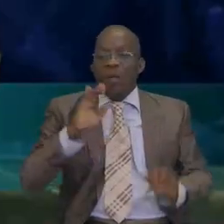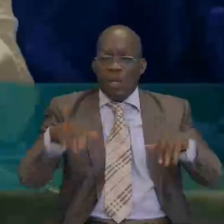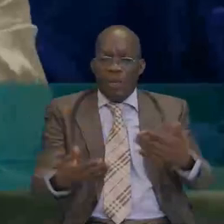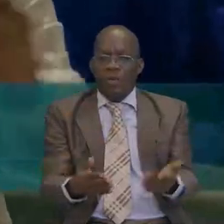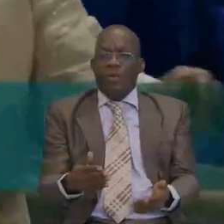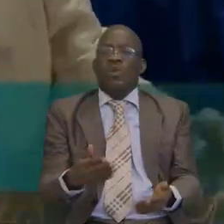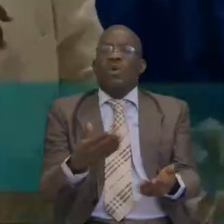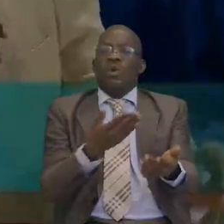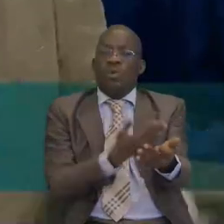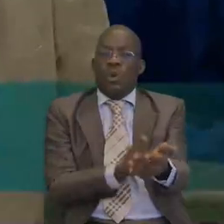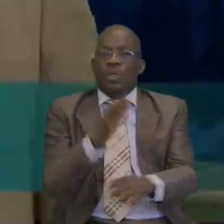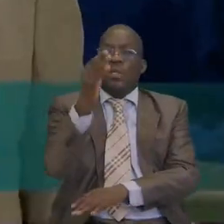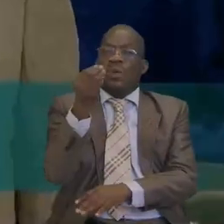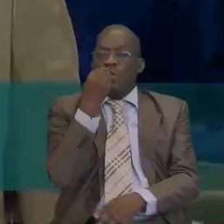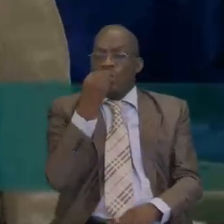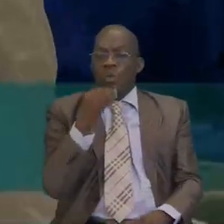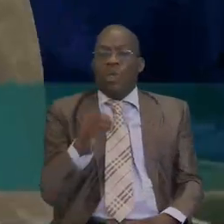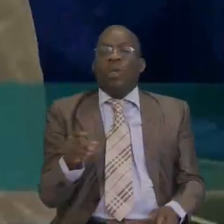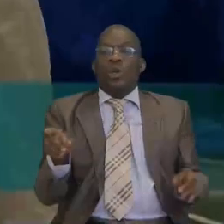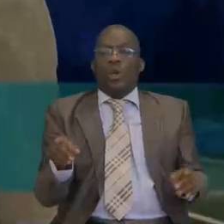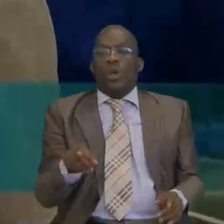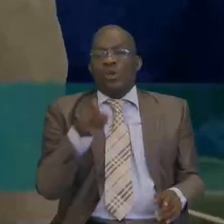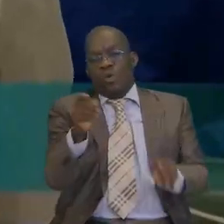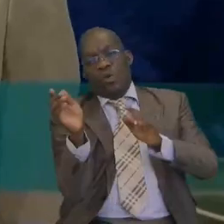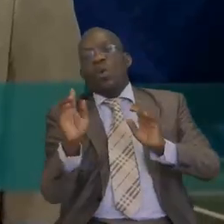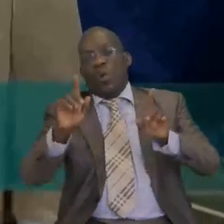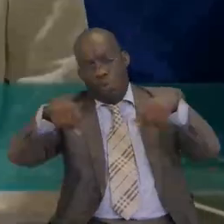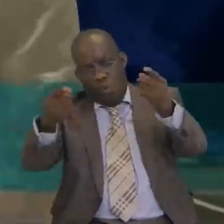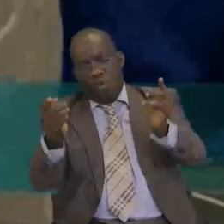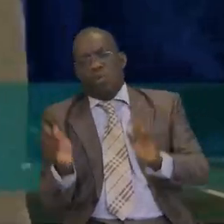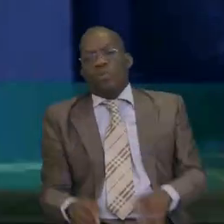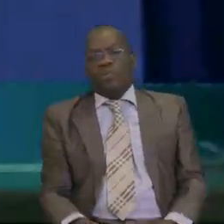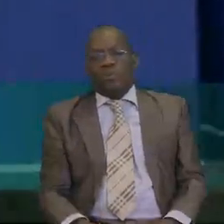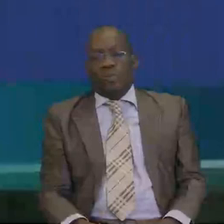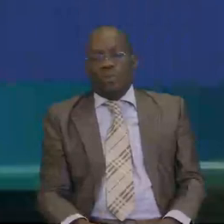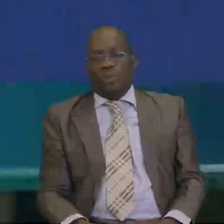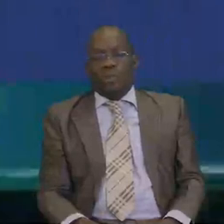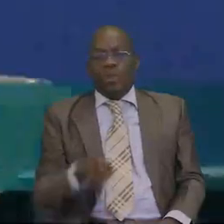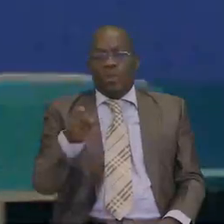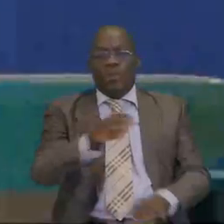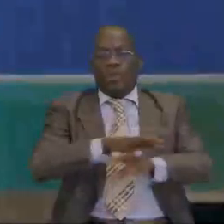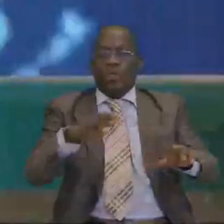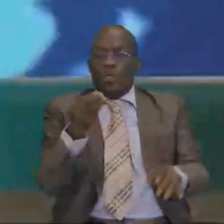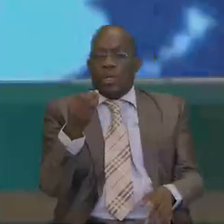déjeuner. Alors tu quittes la maison, tu n'as pas pris ton petit déjeuner et tu viens.